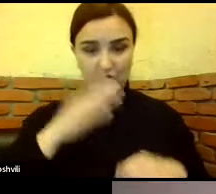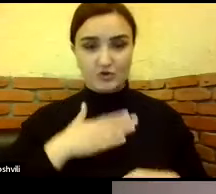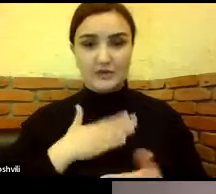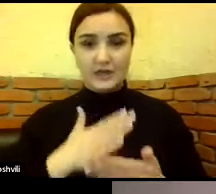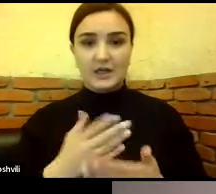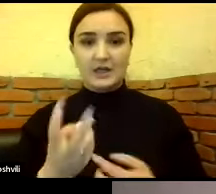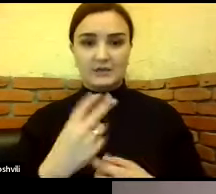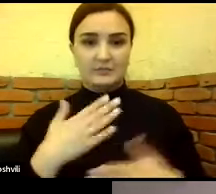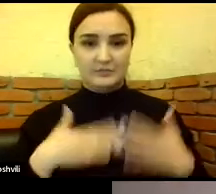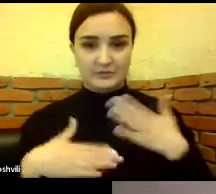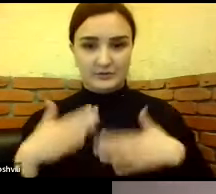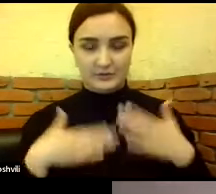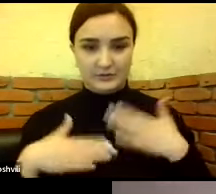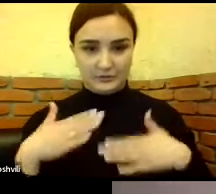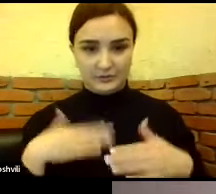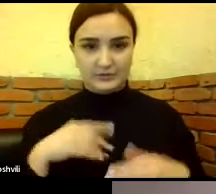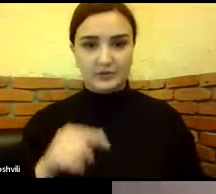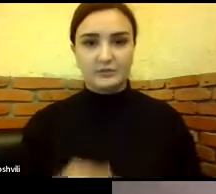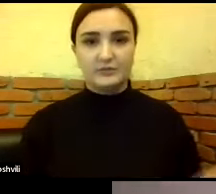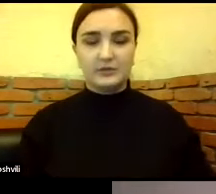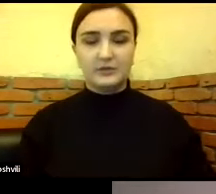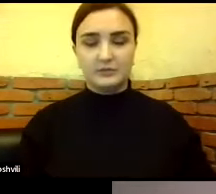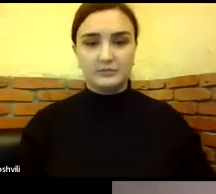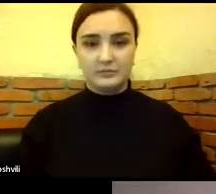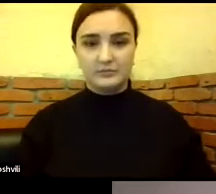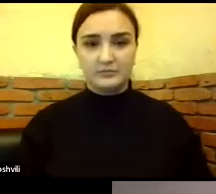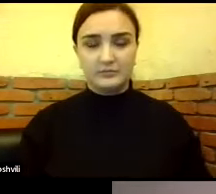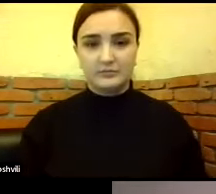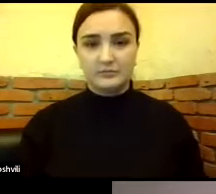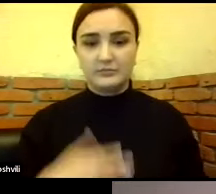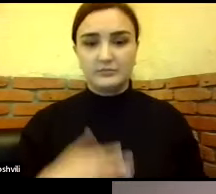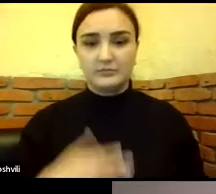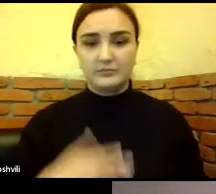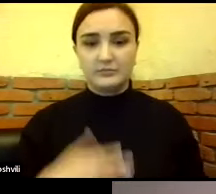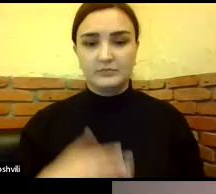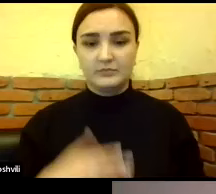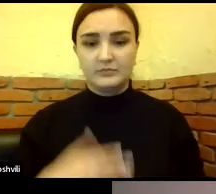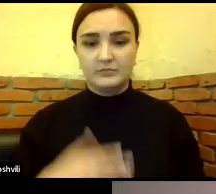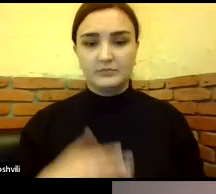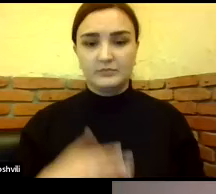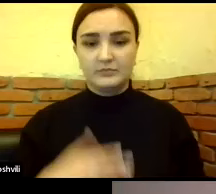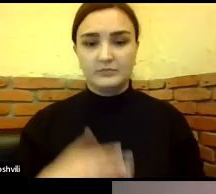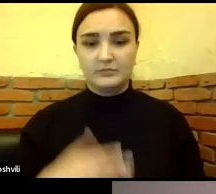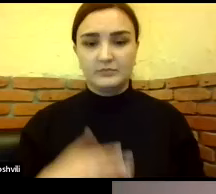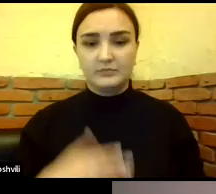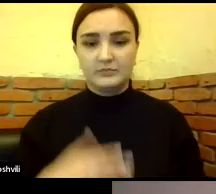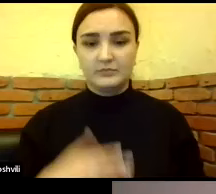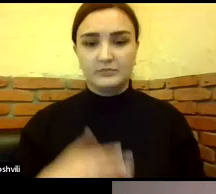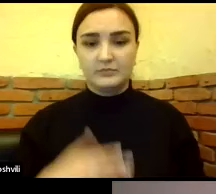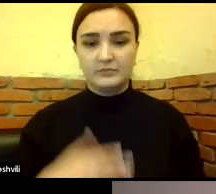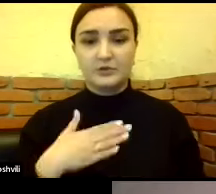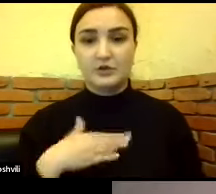რამდენიმე კითხვას დაგისვამთ, როგორც უკვე ვიცით, ჩემთან დაკავშირებით ფაქტობრივად.